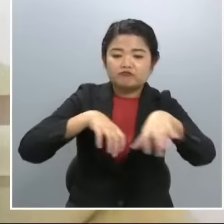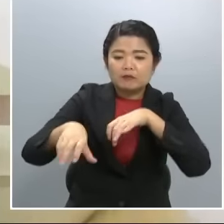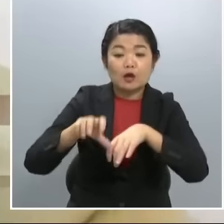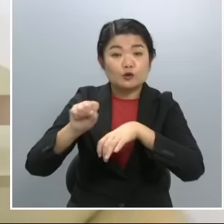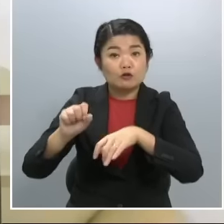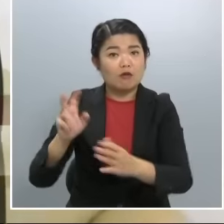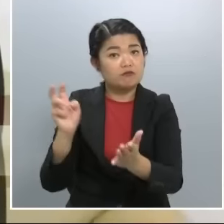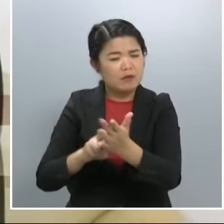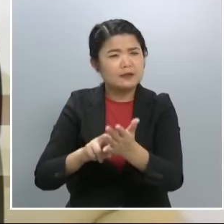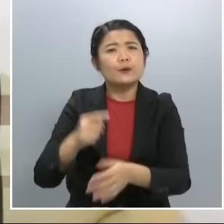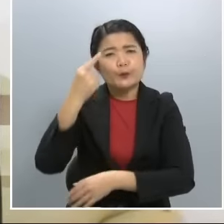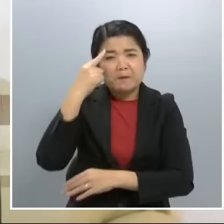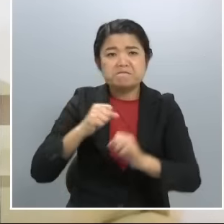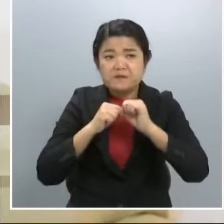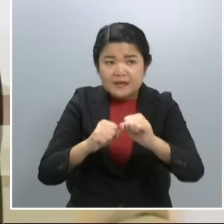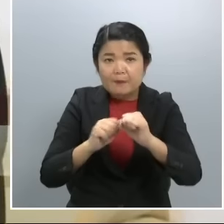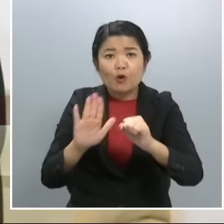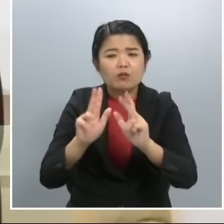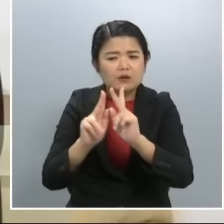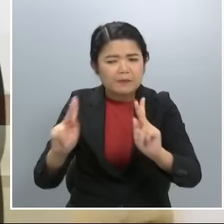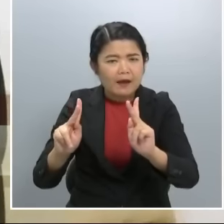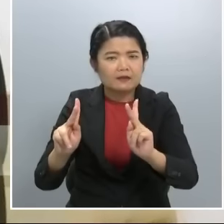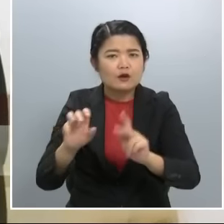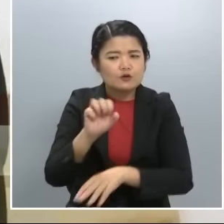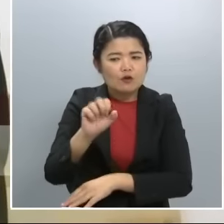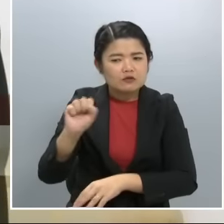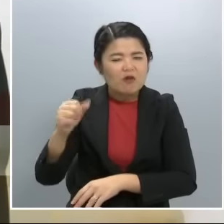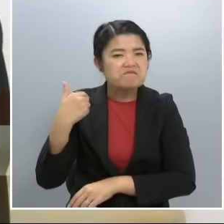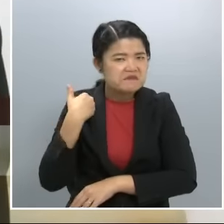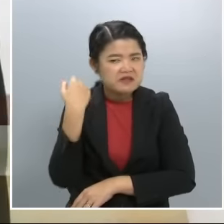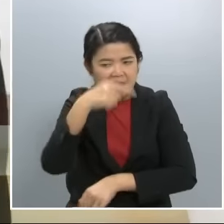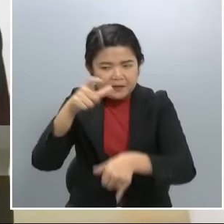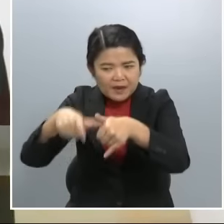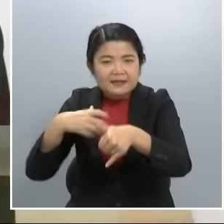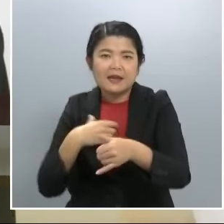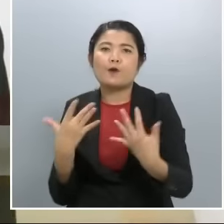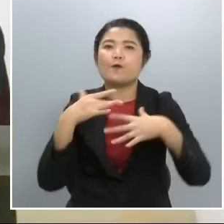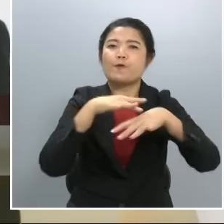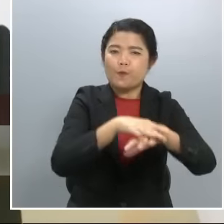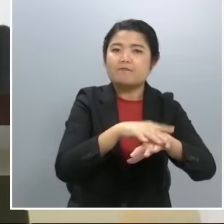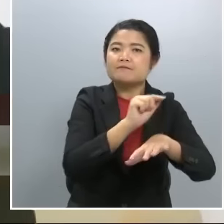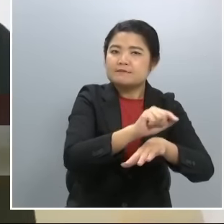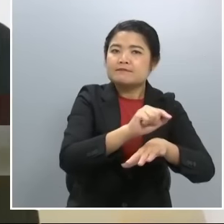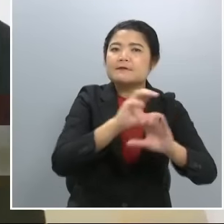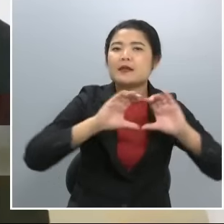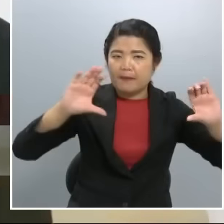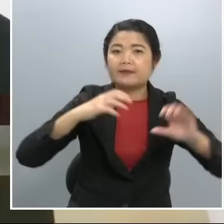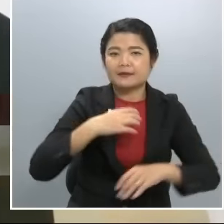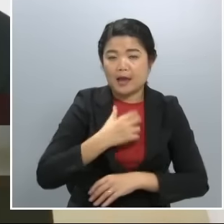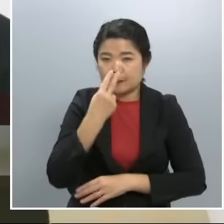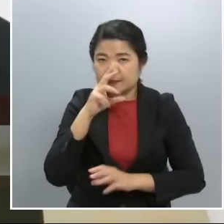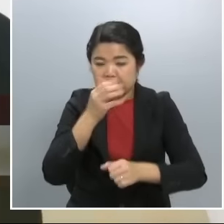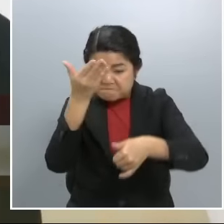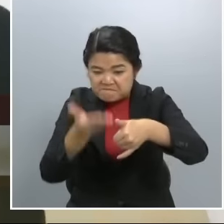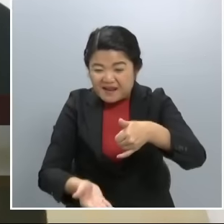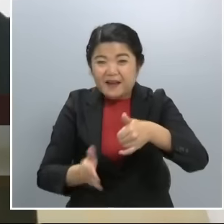ราบนะ ว่ามีความพยายามของกรรมการบริหารและสสบางคนที่อยากเข้าร่วมรัฐบาลตั้งแต่ตอนแรกเห็นได้จากพฤติกรรมการล